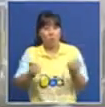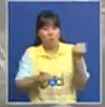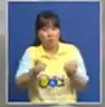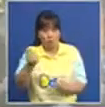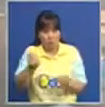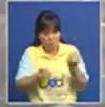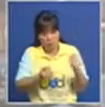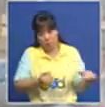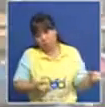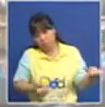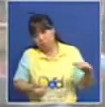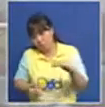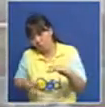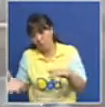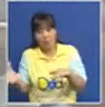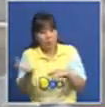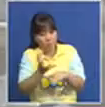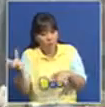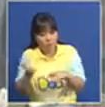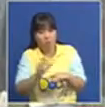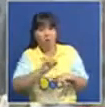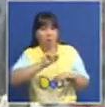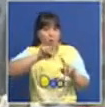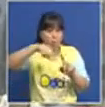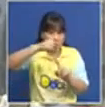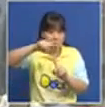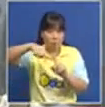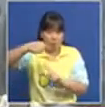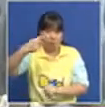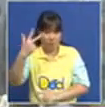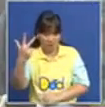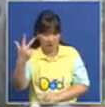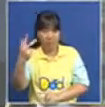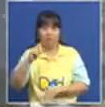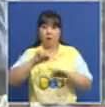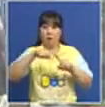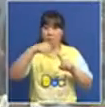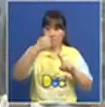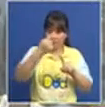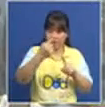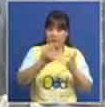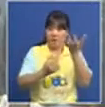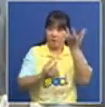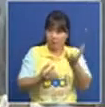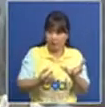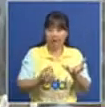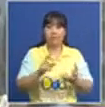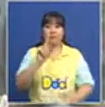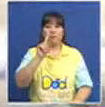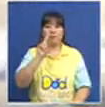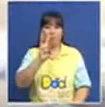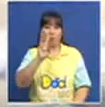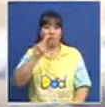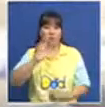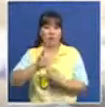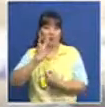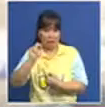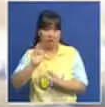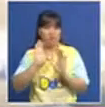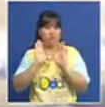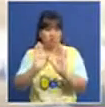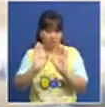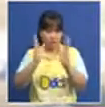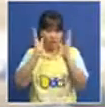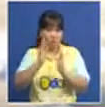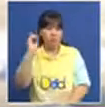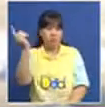จะต้องนำรถเข้ามาเก็บขยะวันละกว่า3รอบรอบนึงจะสามารถบรรทุกได้6ตันค่ะซึ่งจะต้องขอฝากไปยังนักท่องเที่ยว